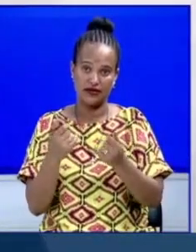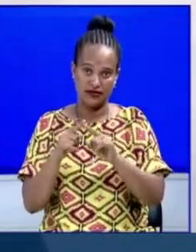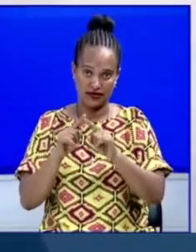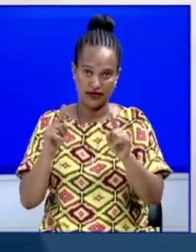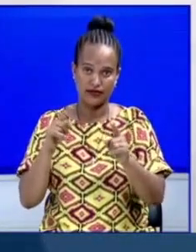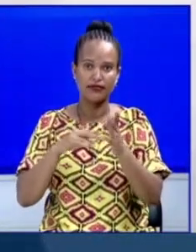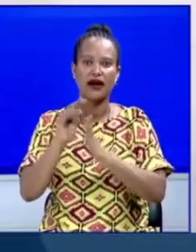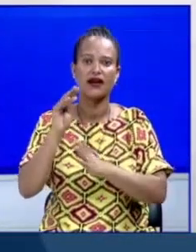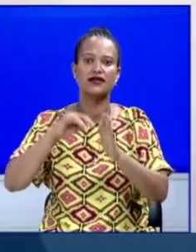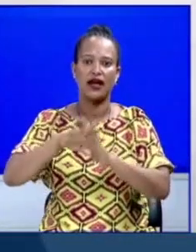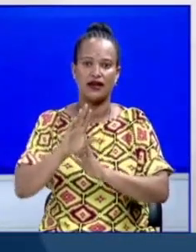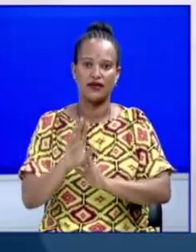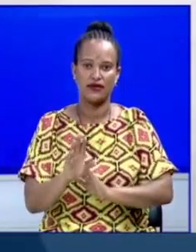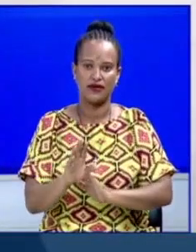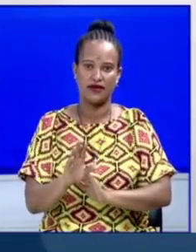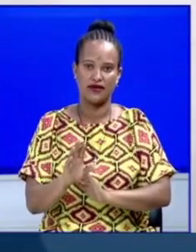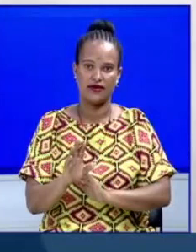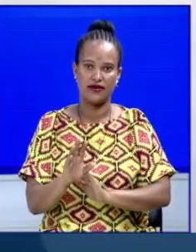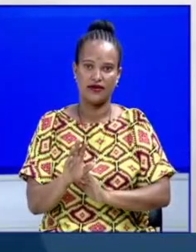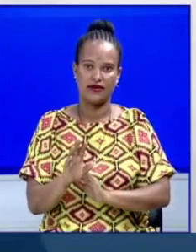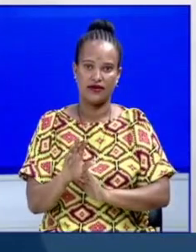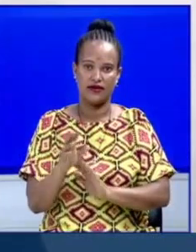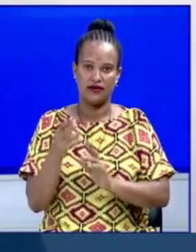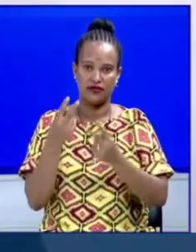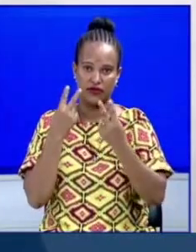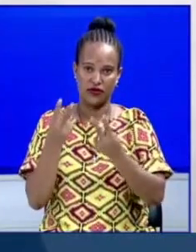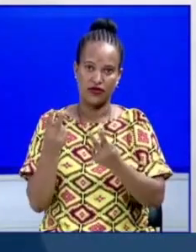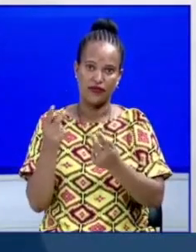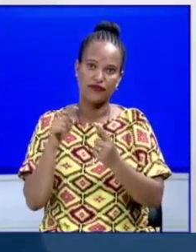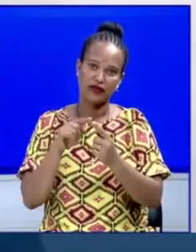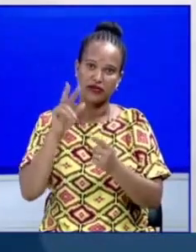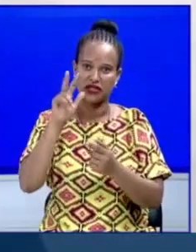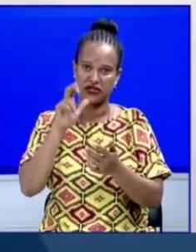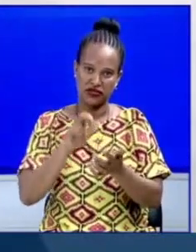መቐለ ኣትዮን ዘለዋ እንተሪእና ናብ ከባቢ